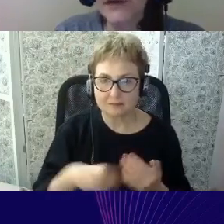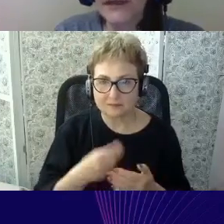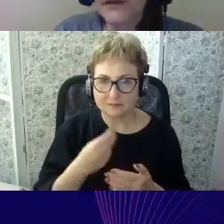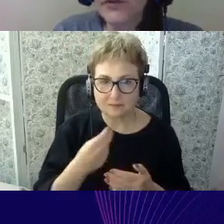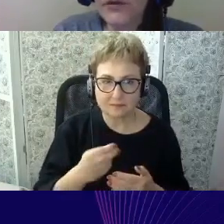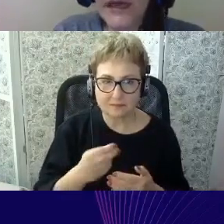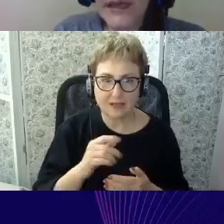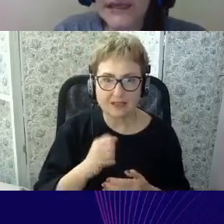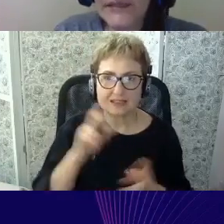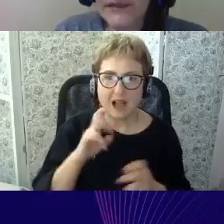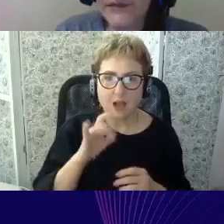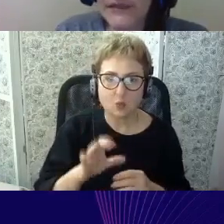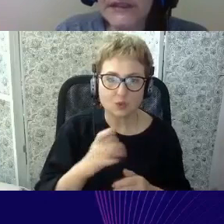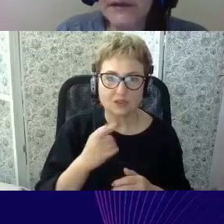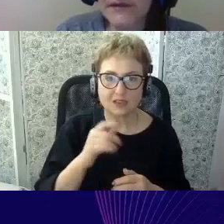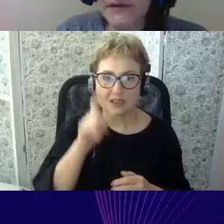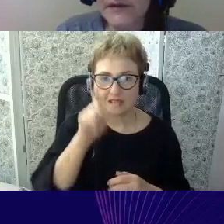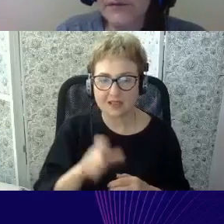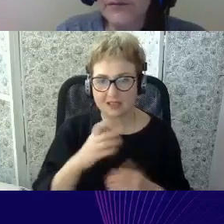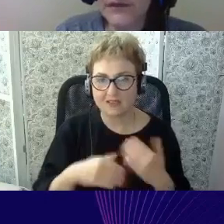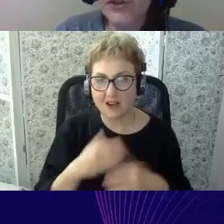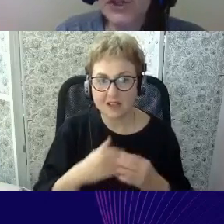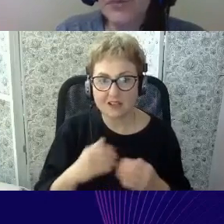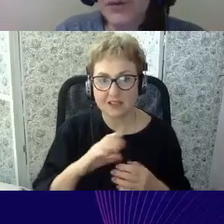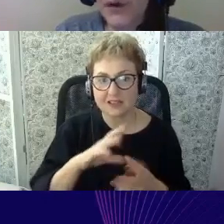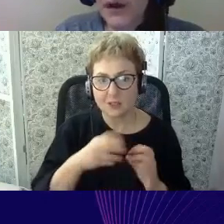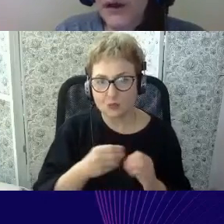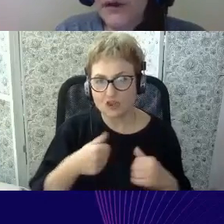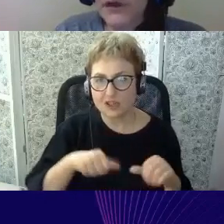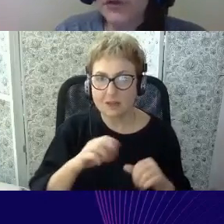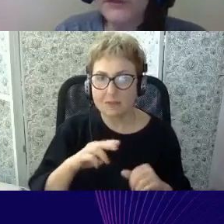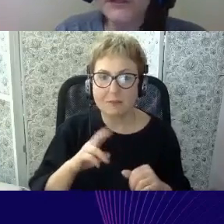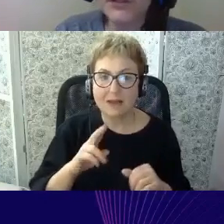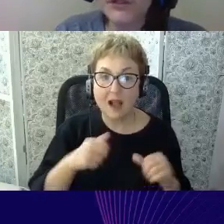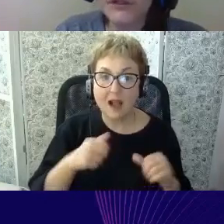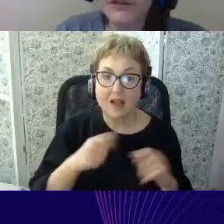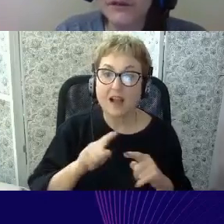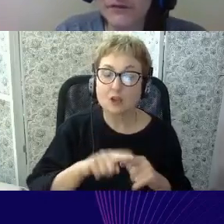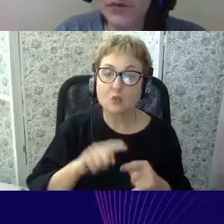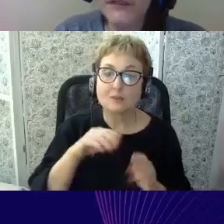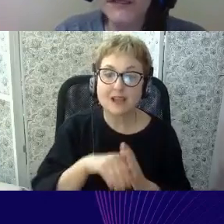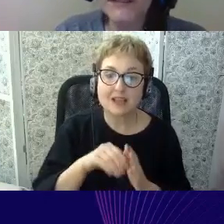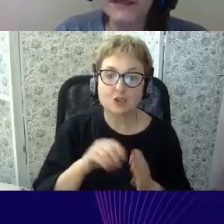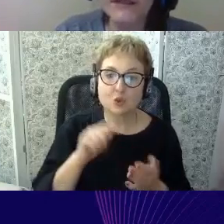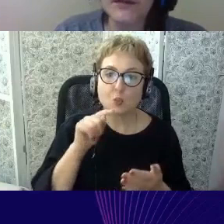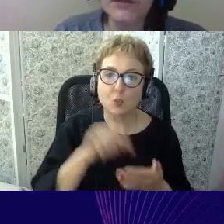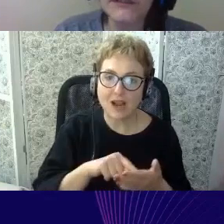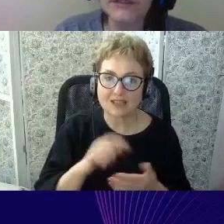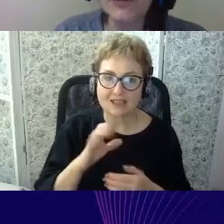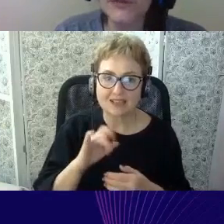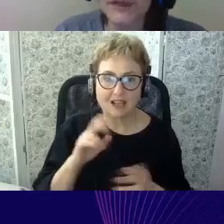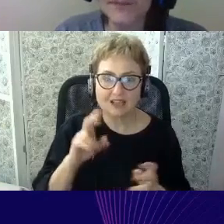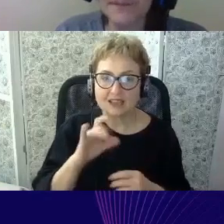лица с инвалидностью или, соответственно, заключение по МПК, в котором содержится указание на